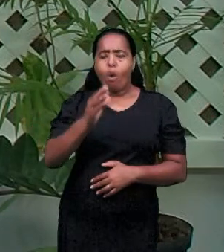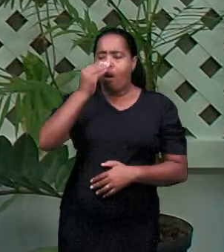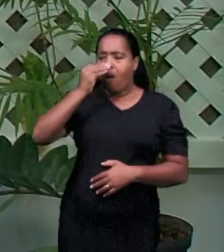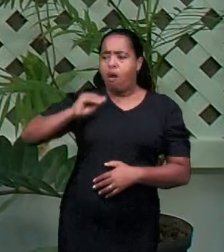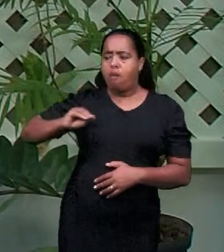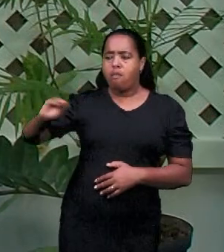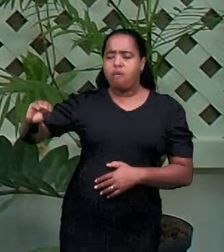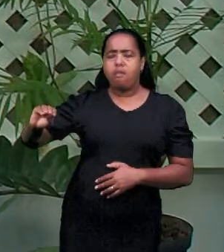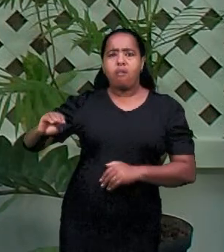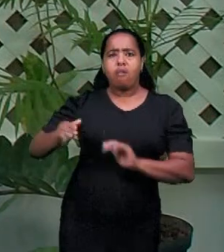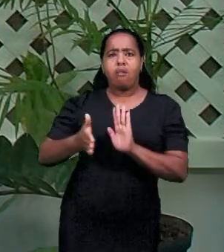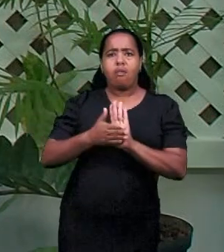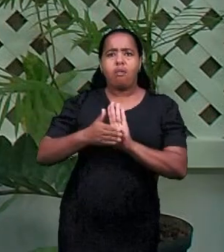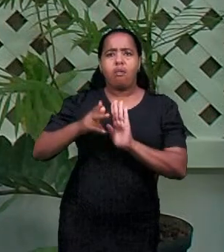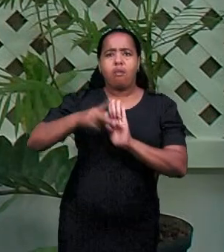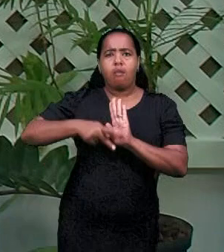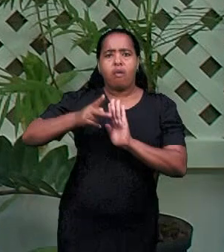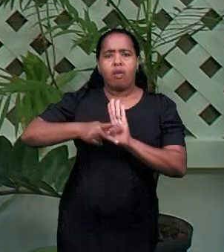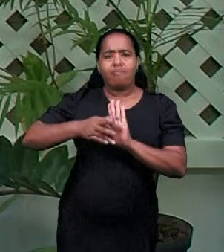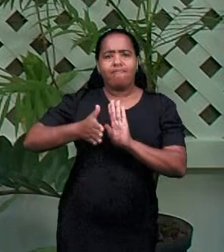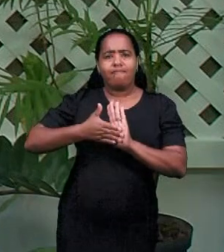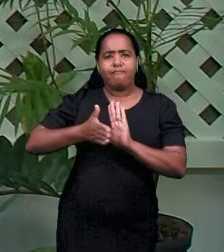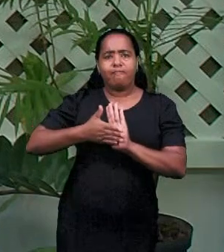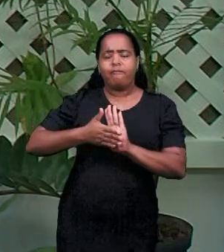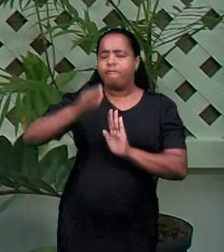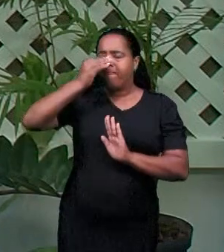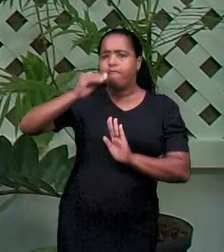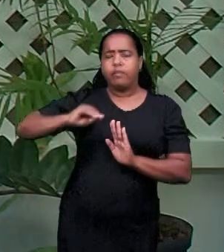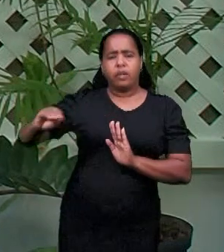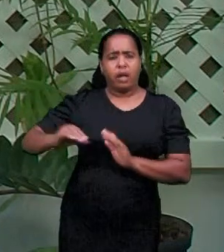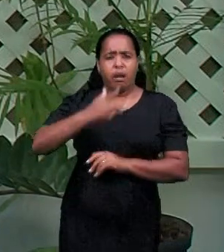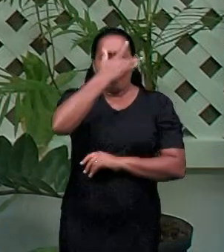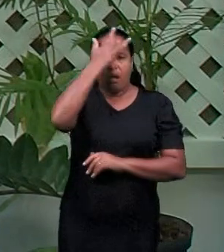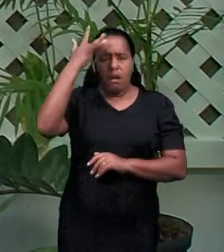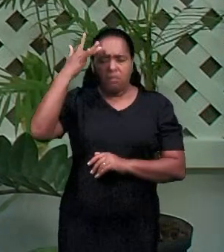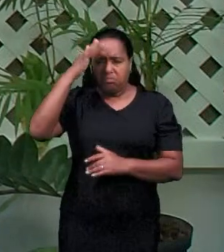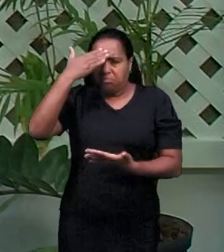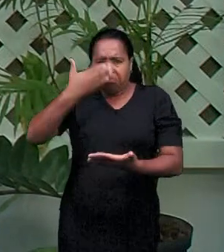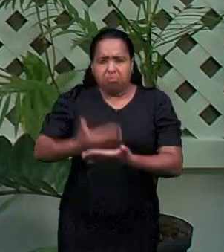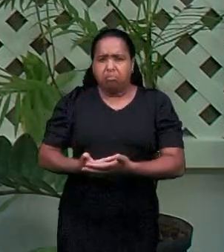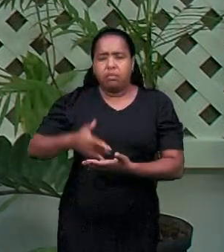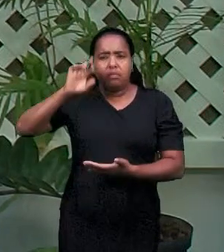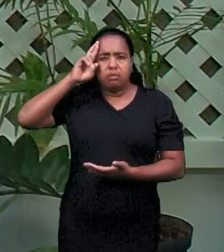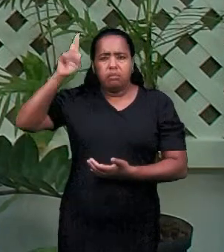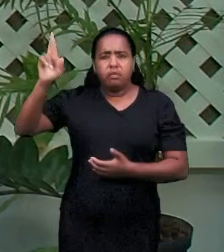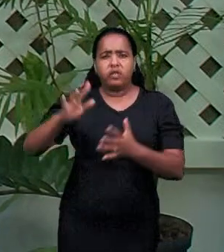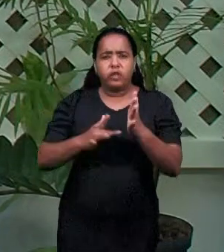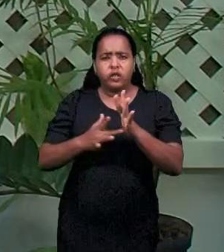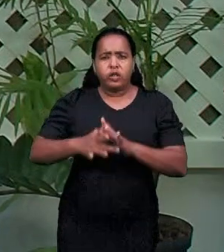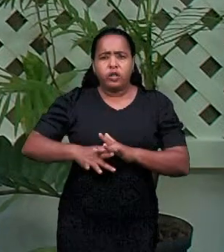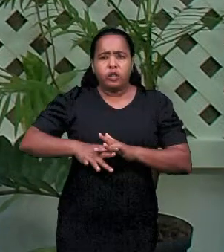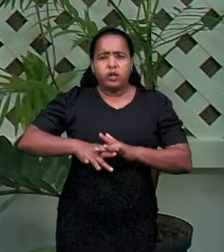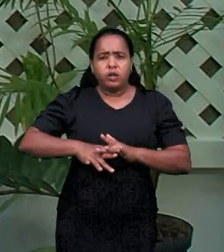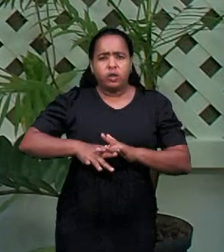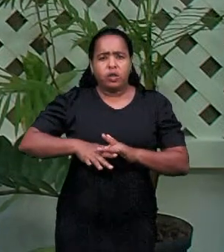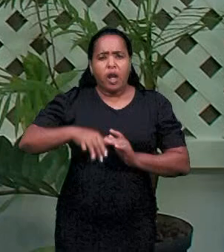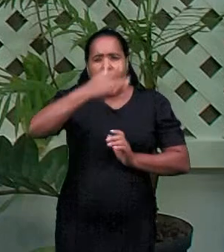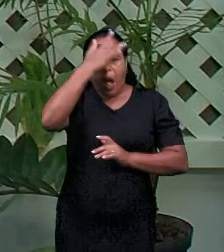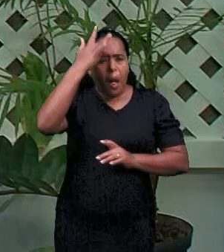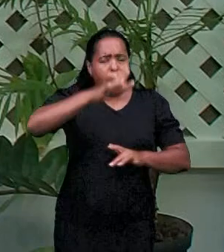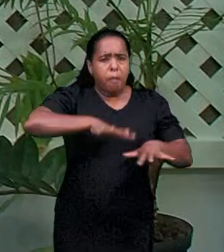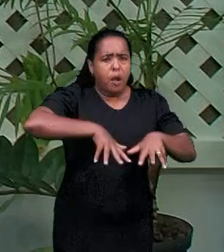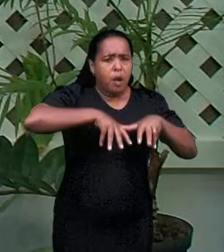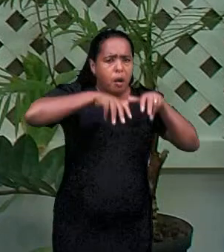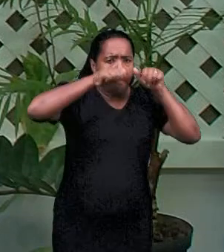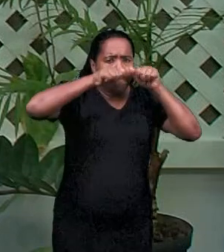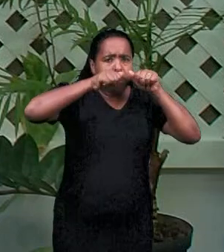projet de son retour, il ne veut pas. Celui qui ne croit pas en Jésus, qu'il soit anathème. Donc, la parole Maranatha,